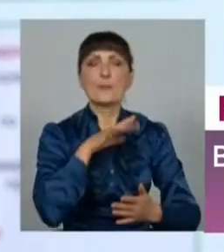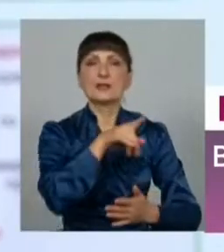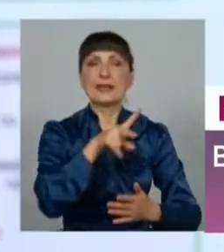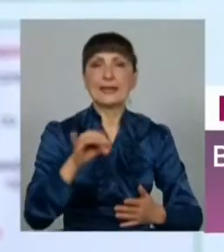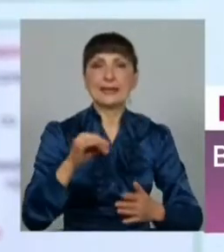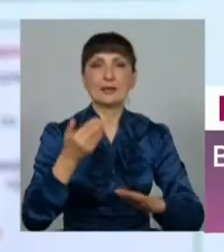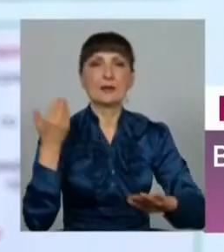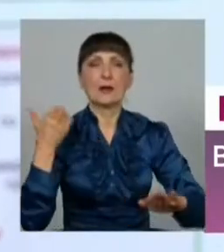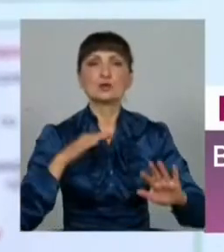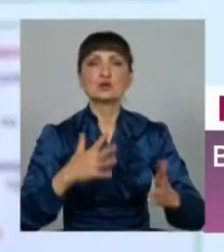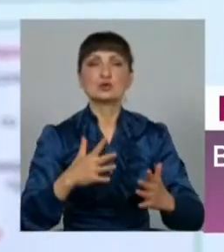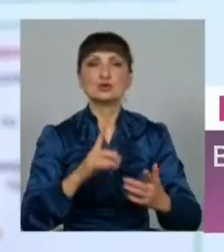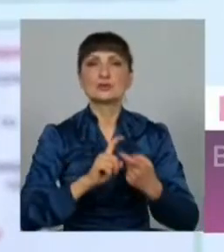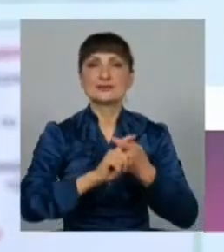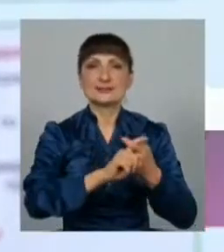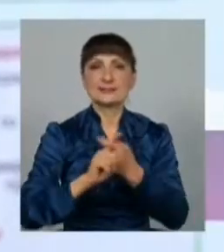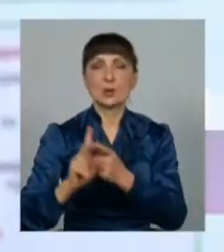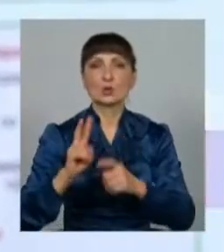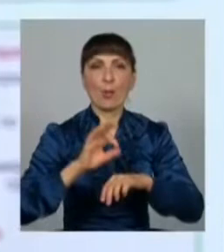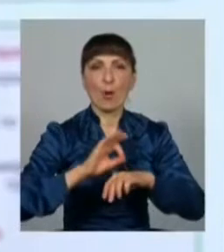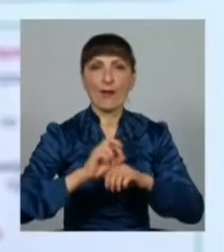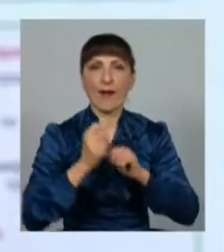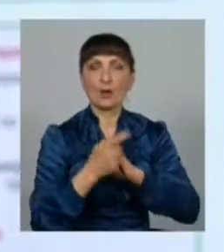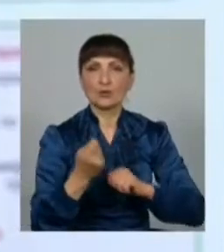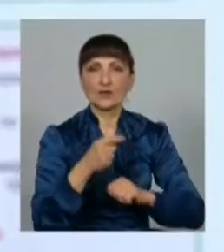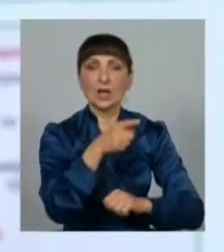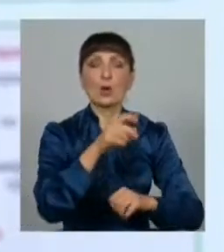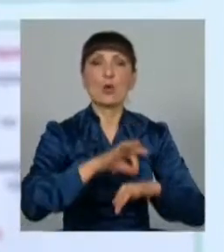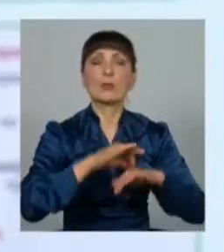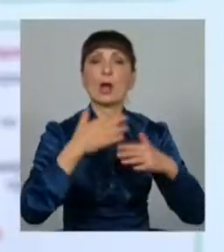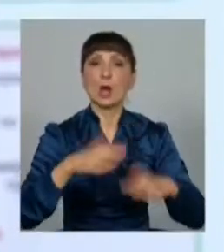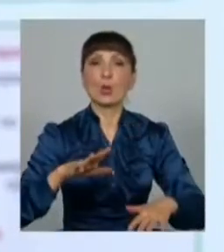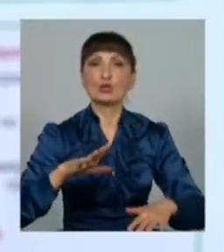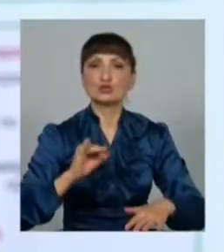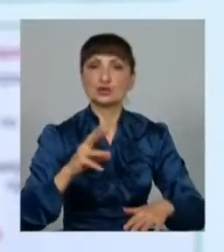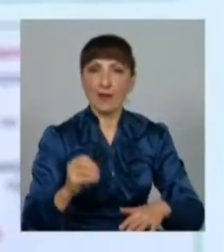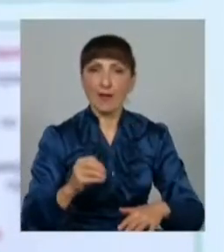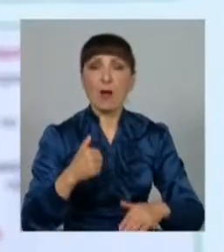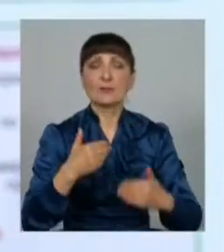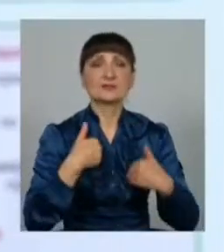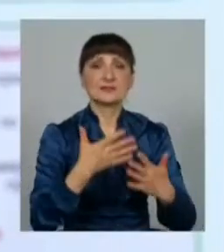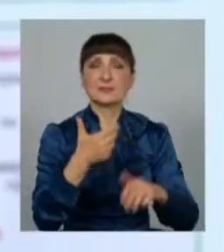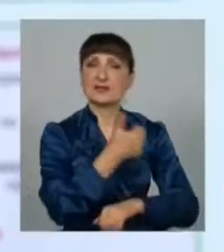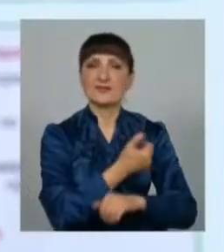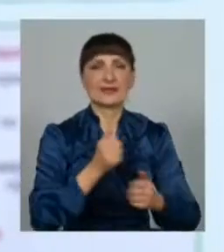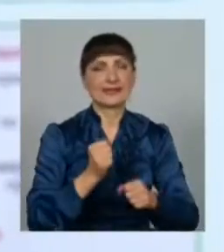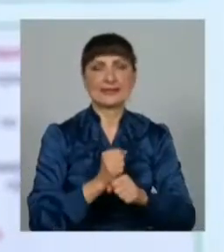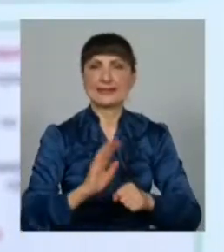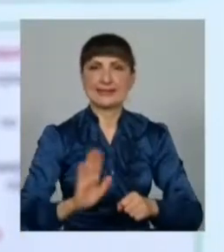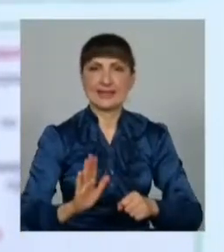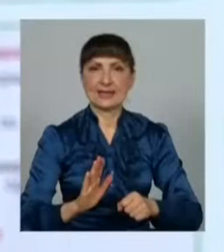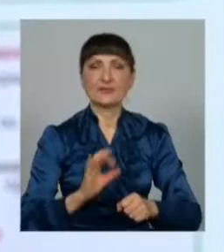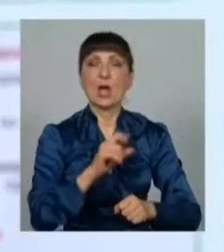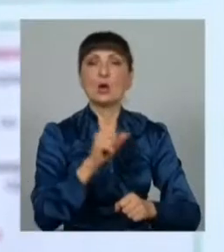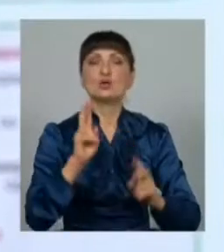последние случаи контакта коронавирусной инфекции, или он переболел. Таким людям мы, конечно, не прививаем. И люди,